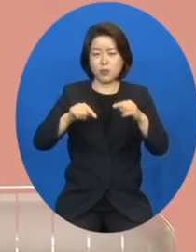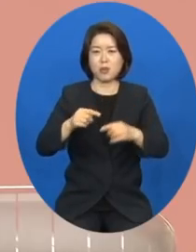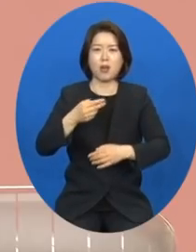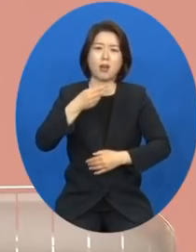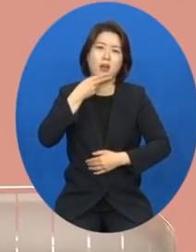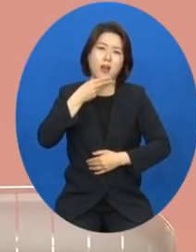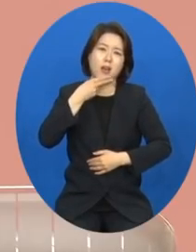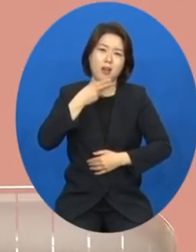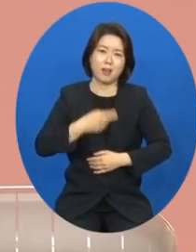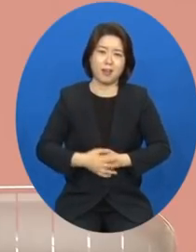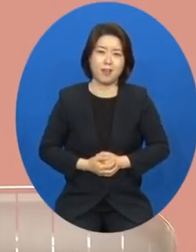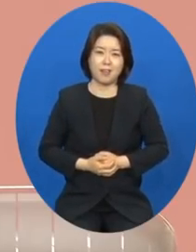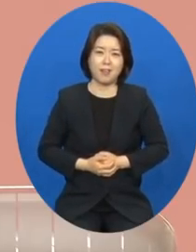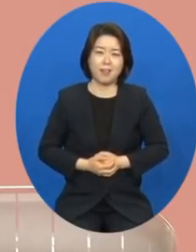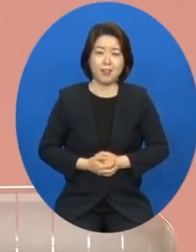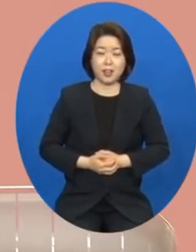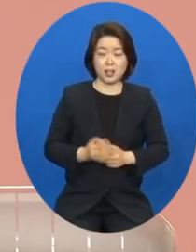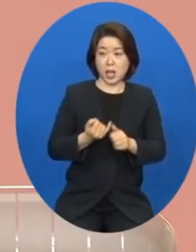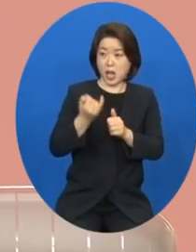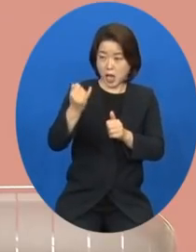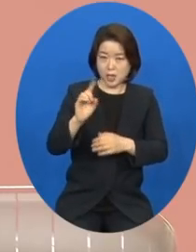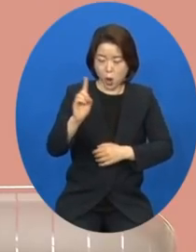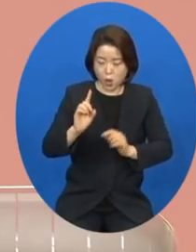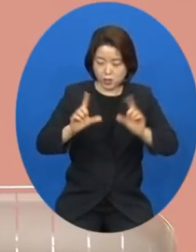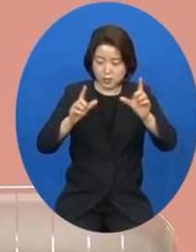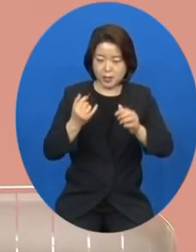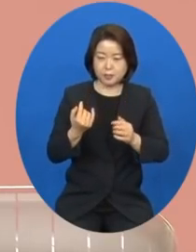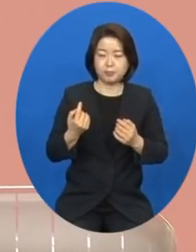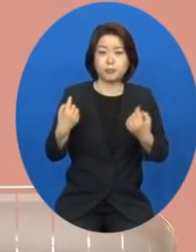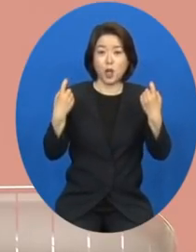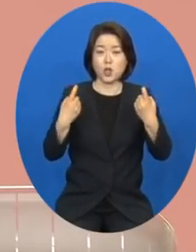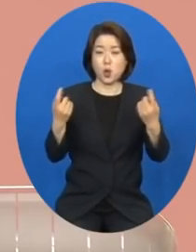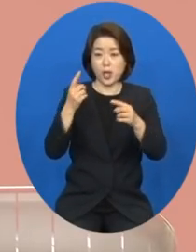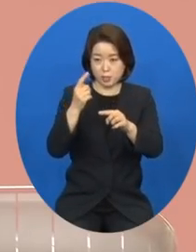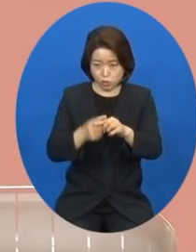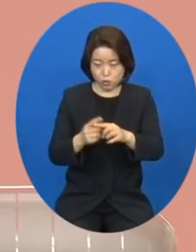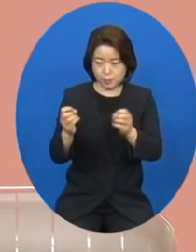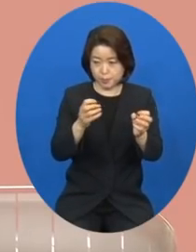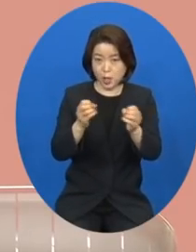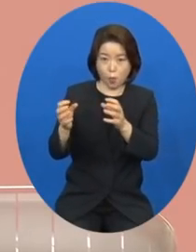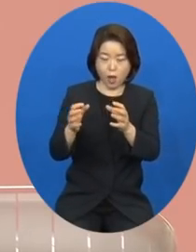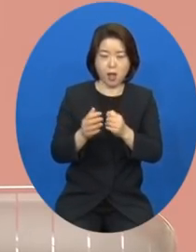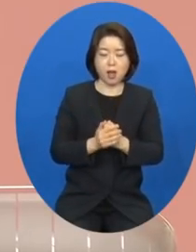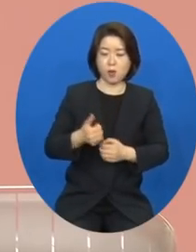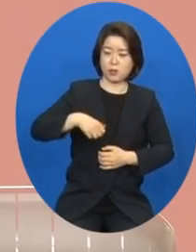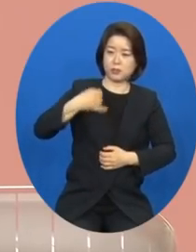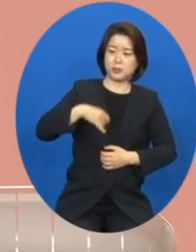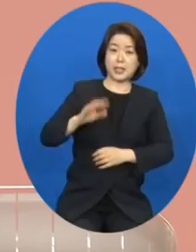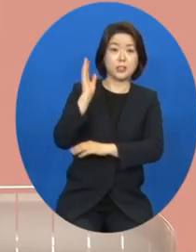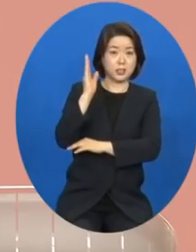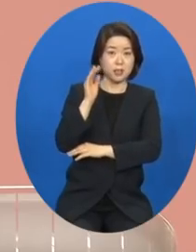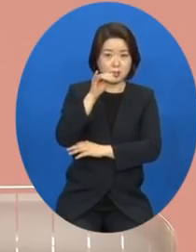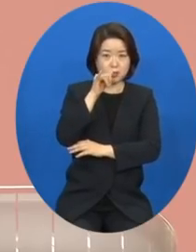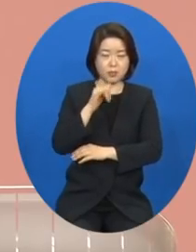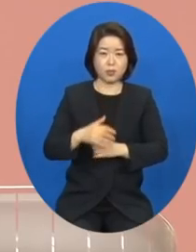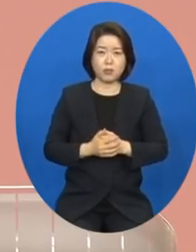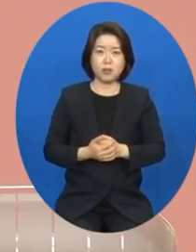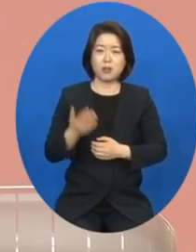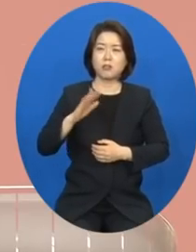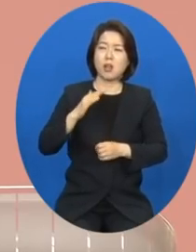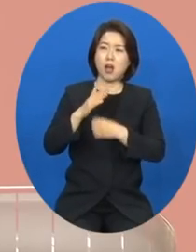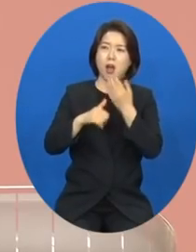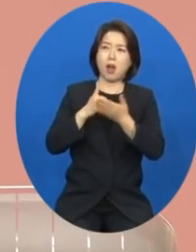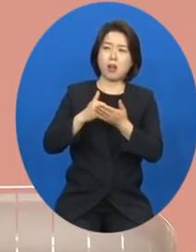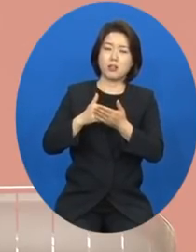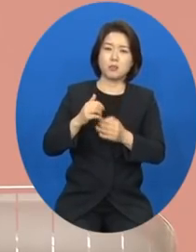분이었습니다 아내 하거나 여행을 하다가 배와 를 하던 중에 자녀들 얘기가 나온 거예요 그런데 하나님께서 그런